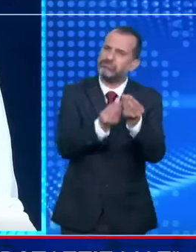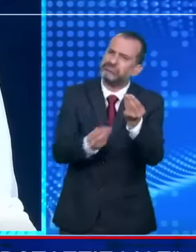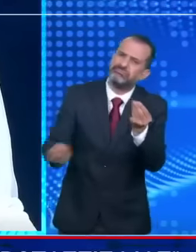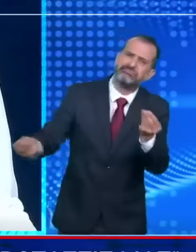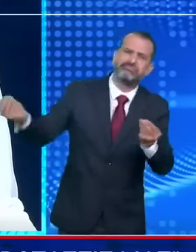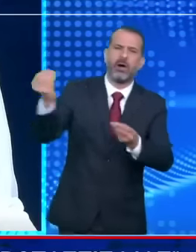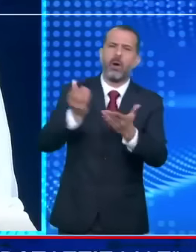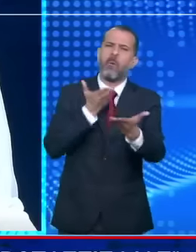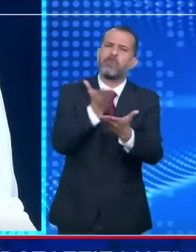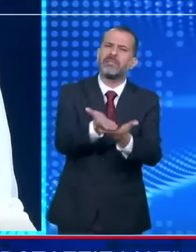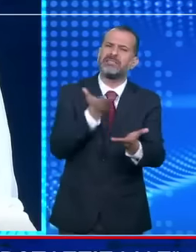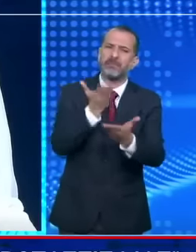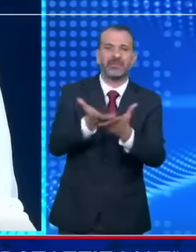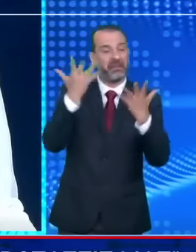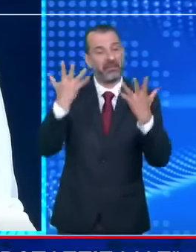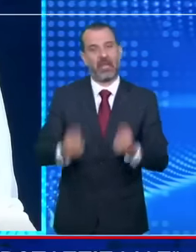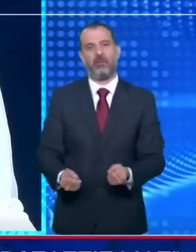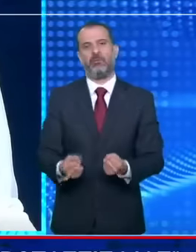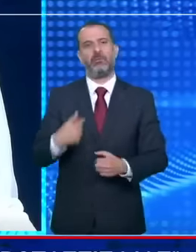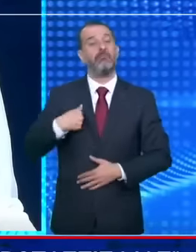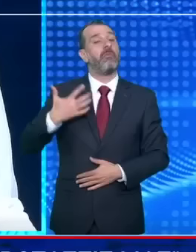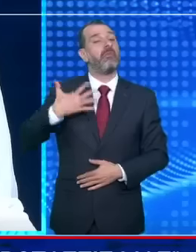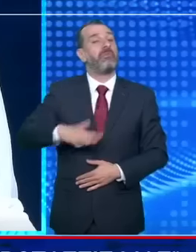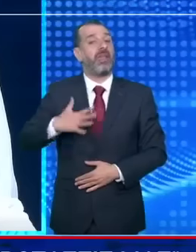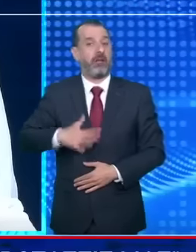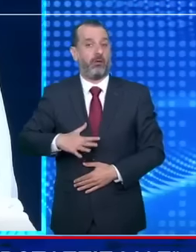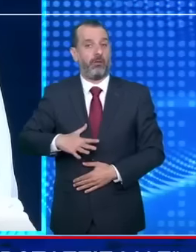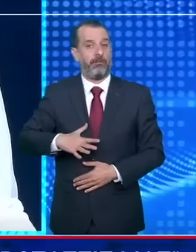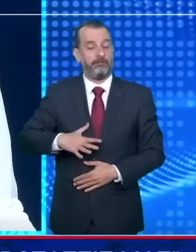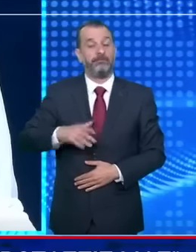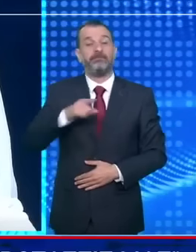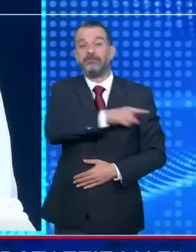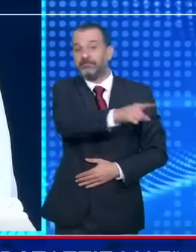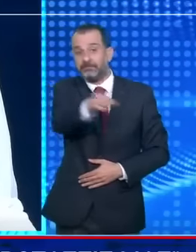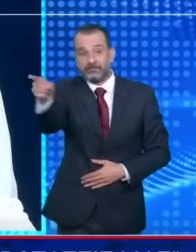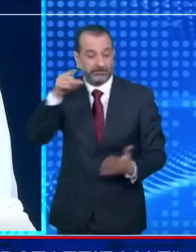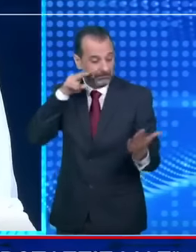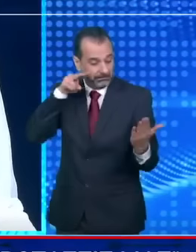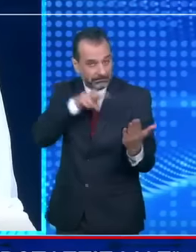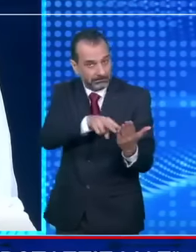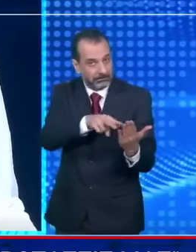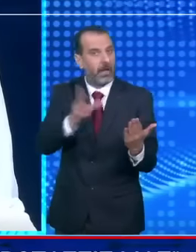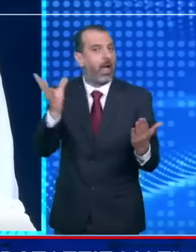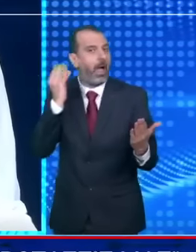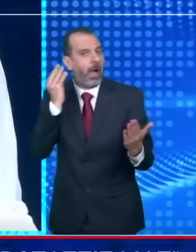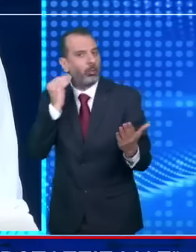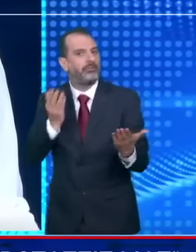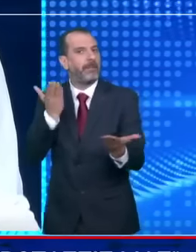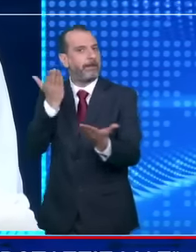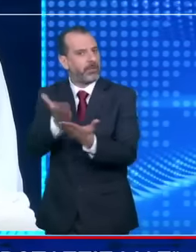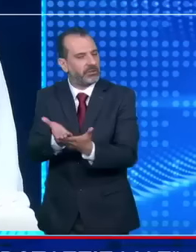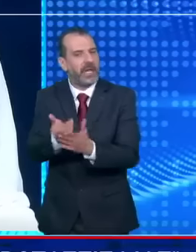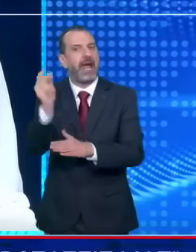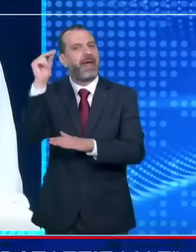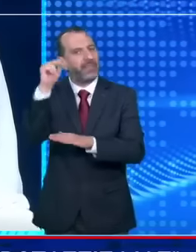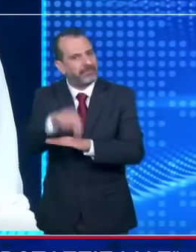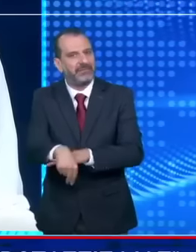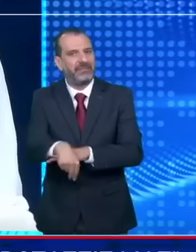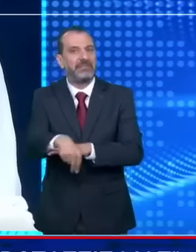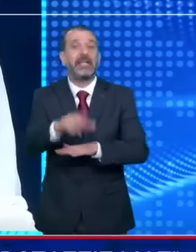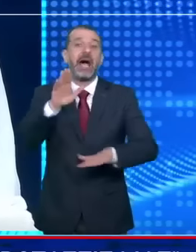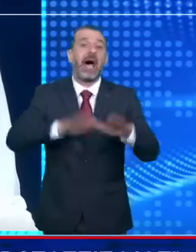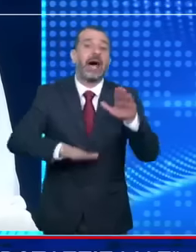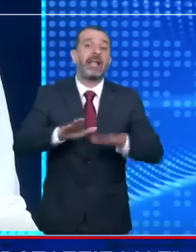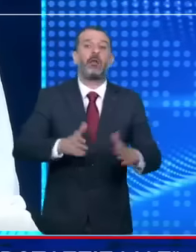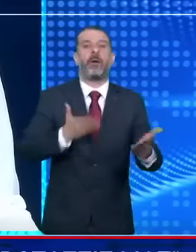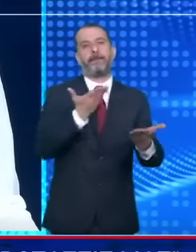εθνικές εκλογές. Και θα επιθυμούσα ο κόσμος να τις μελετήσει, να τις ακούσει και να μας ψηφίσει βάσει των προτάσεών μας και